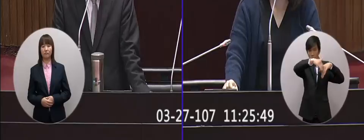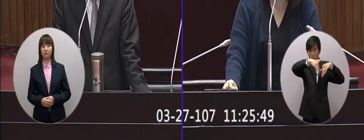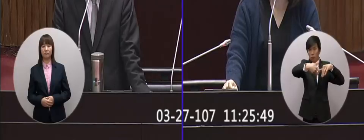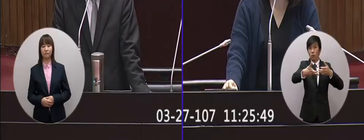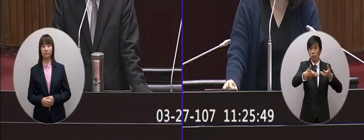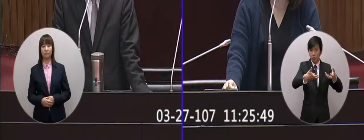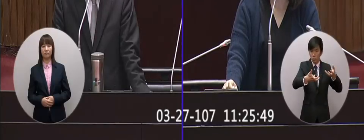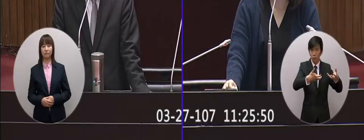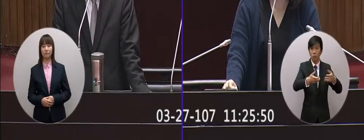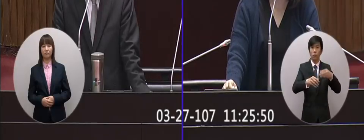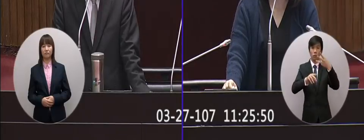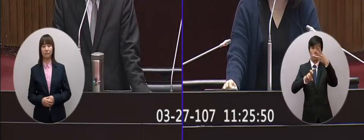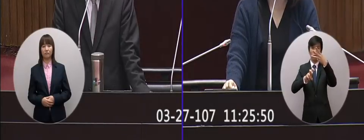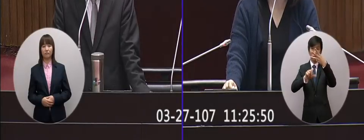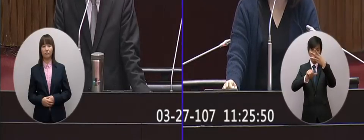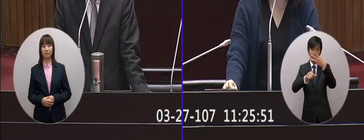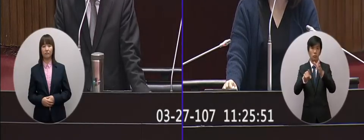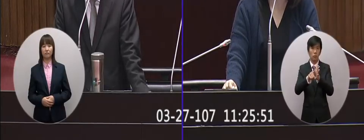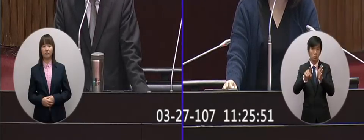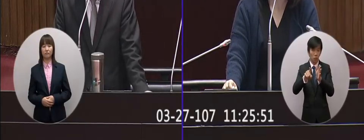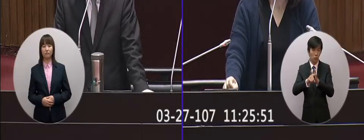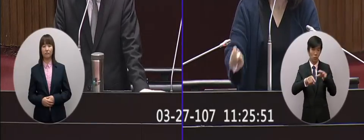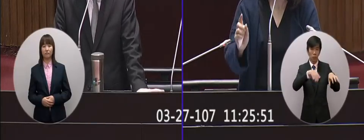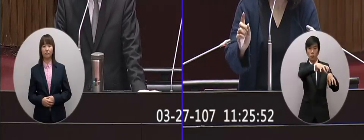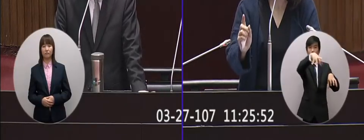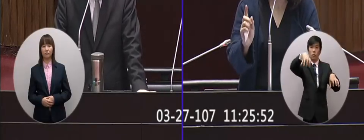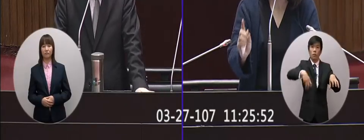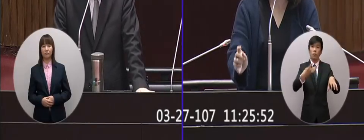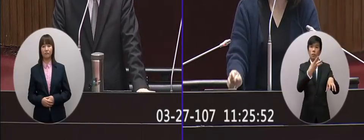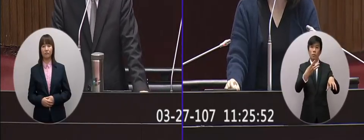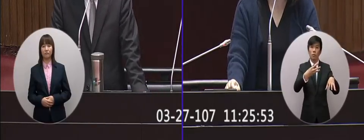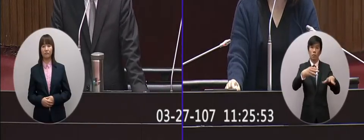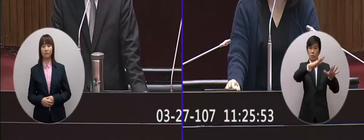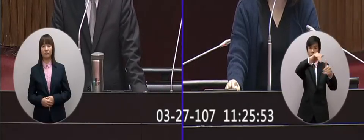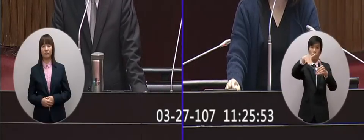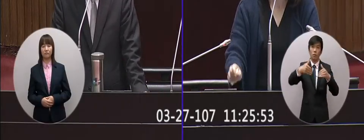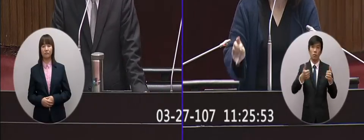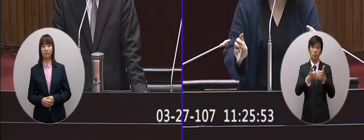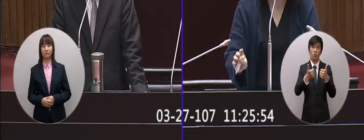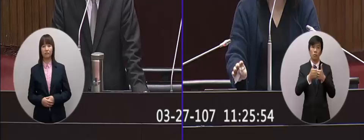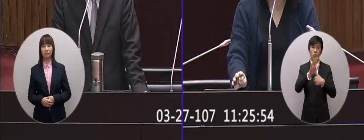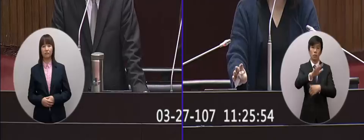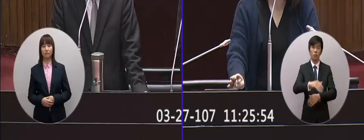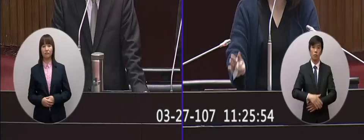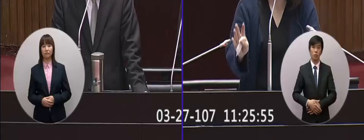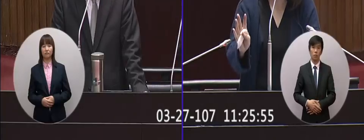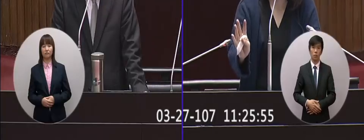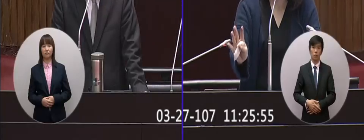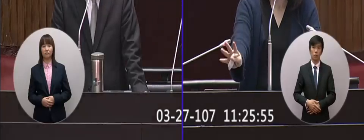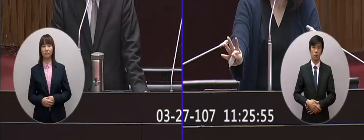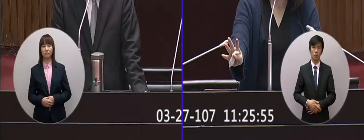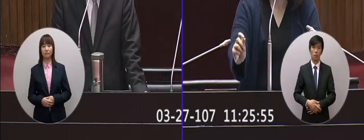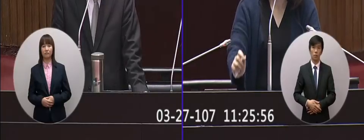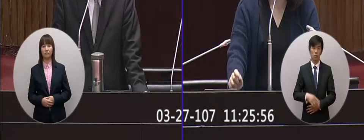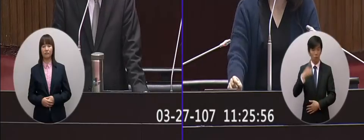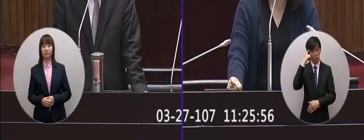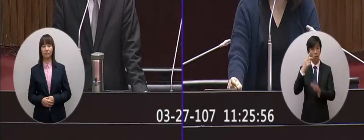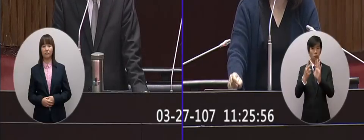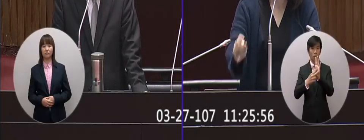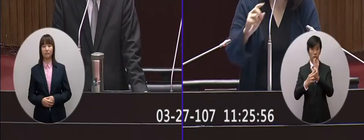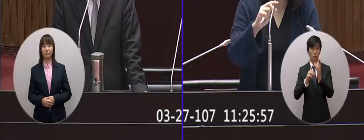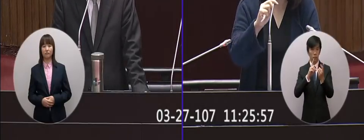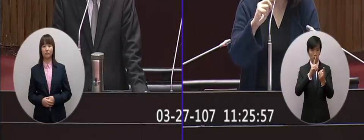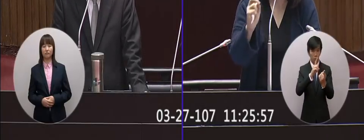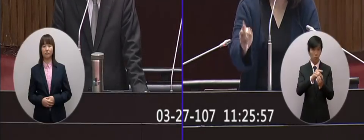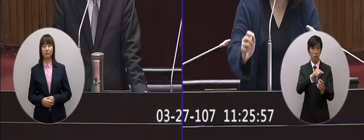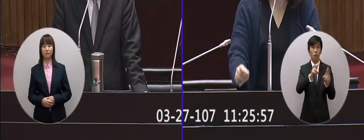们3月25号的时候有3方会谈哦。可是我想要回到一件事情，我们在讨论这个有关于能